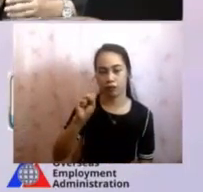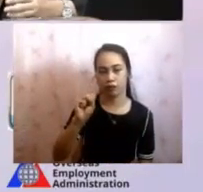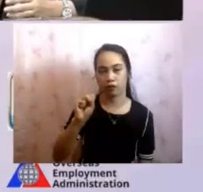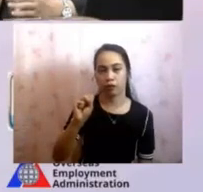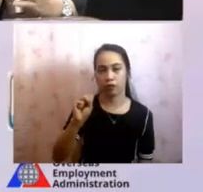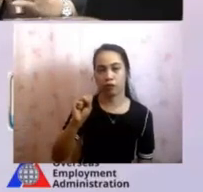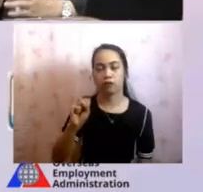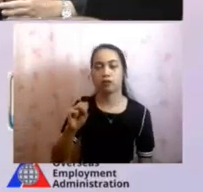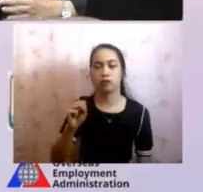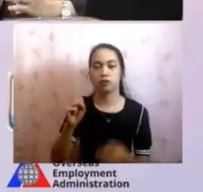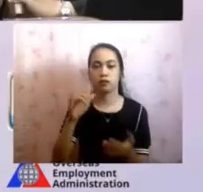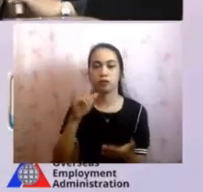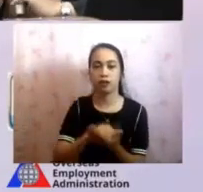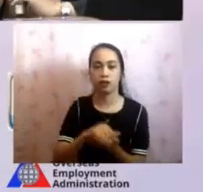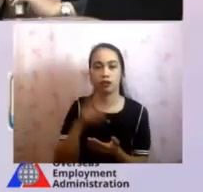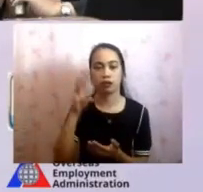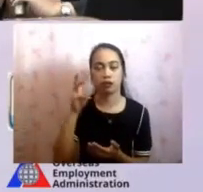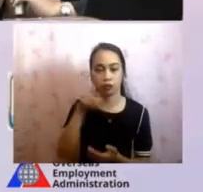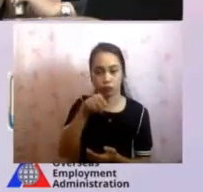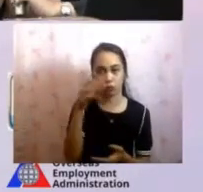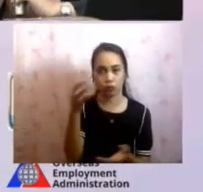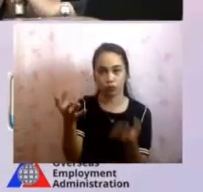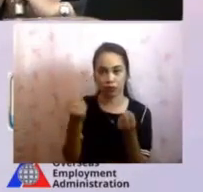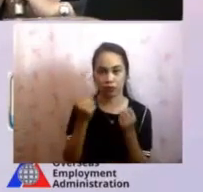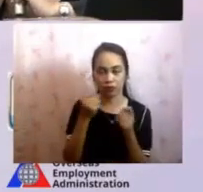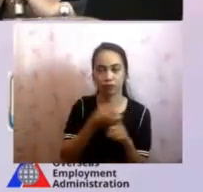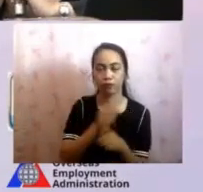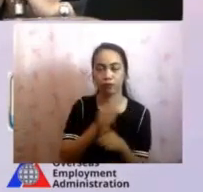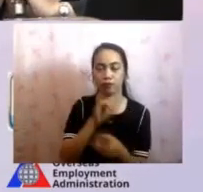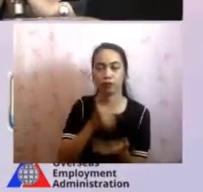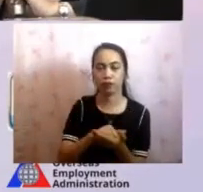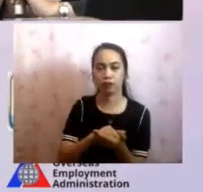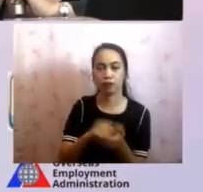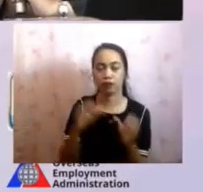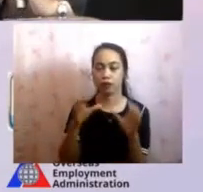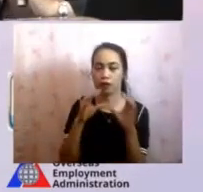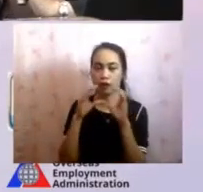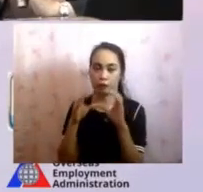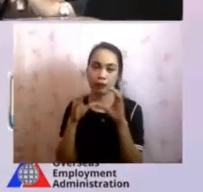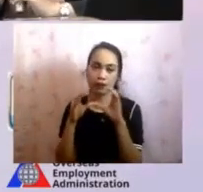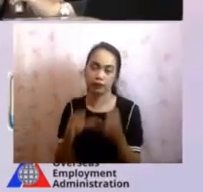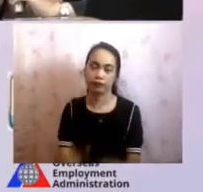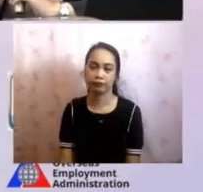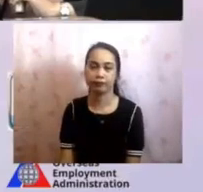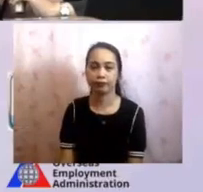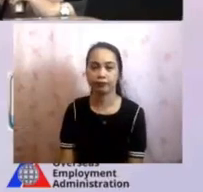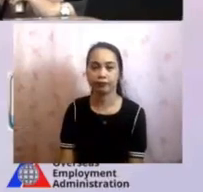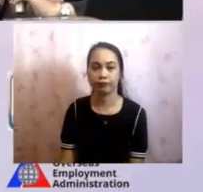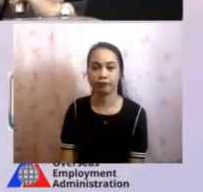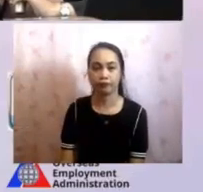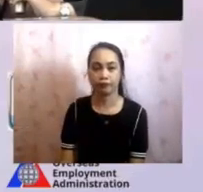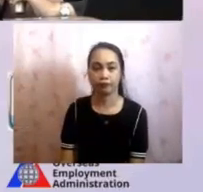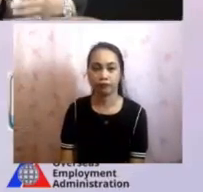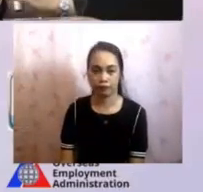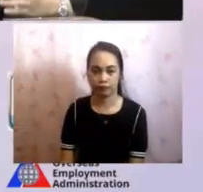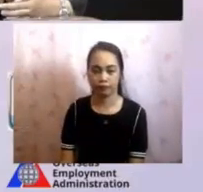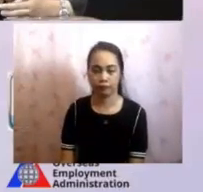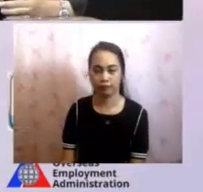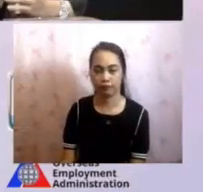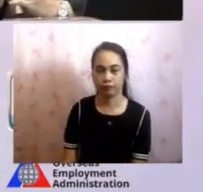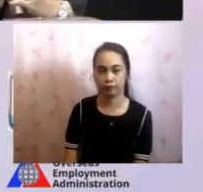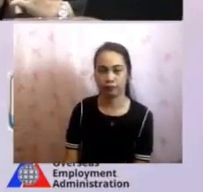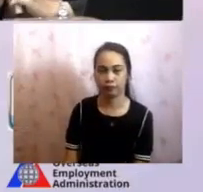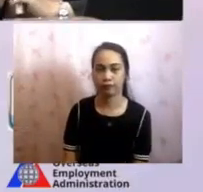mandatory benefits. Kaya basin niyang magsigig kalta sa imong SS, Pag-ibig PhilHealth or unsa niyang ending, i-resign ni mo or i-check ni